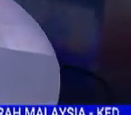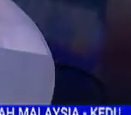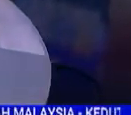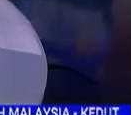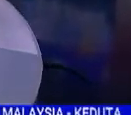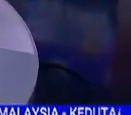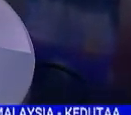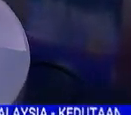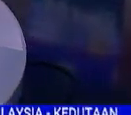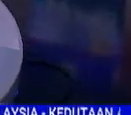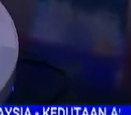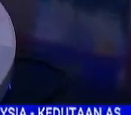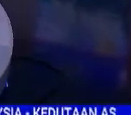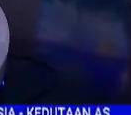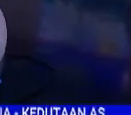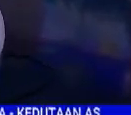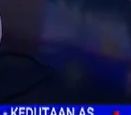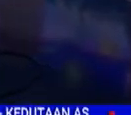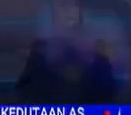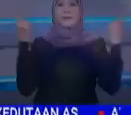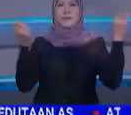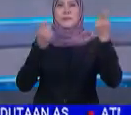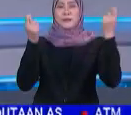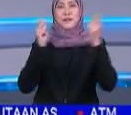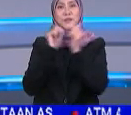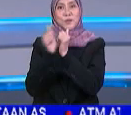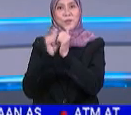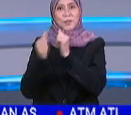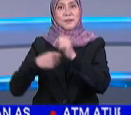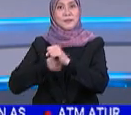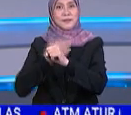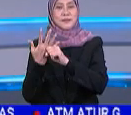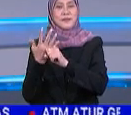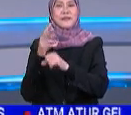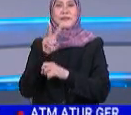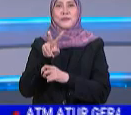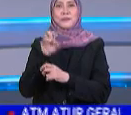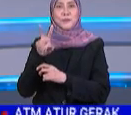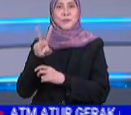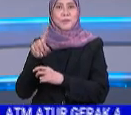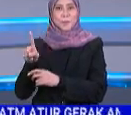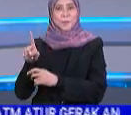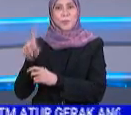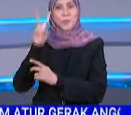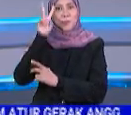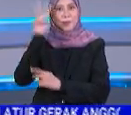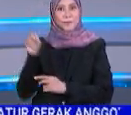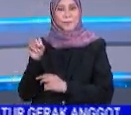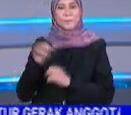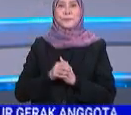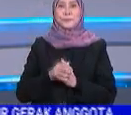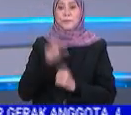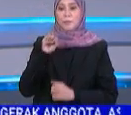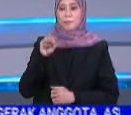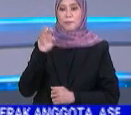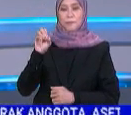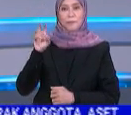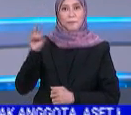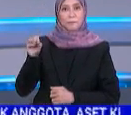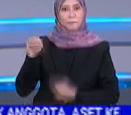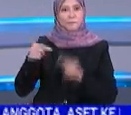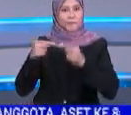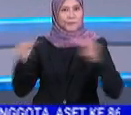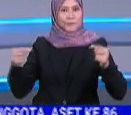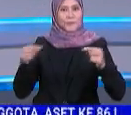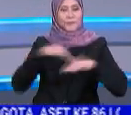Sukan malam ini kita mulakan dengan perkembangan temasya Sukan SEA 2021 Vietnam. Majlis Olimpik Malaysia MOM memutuskan